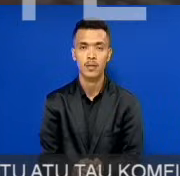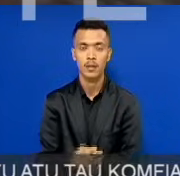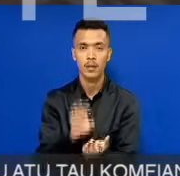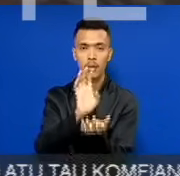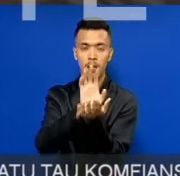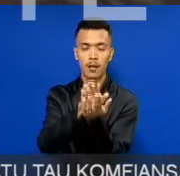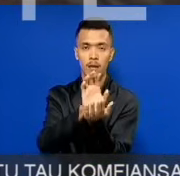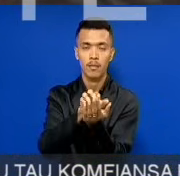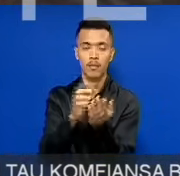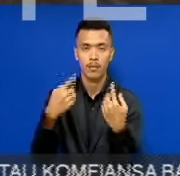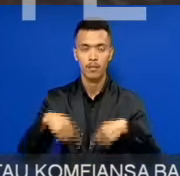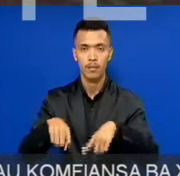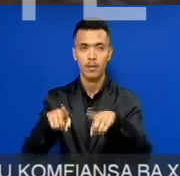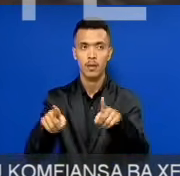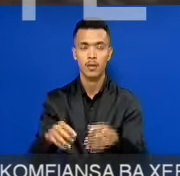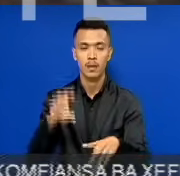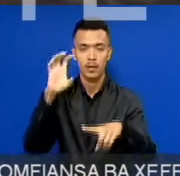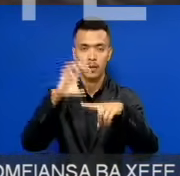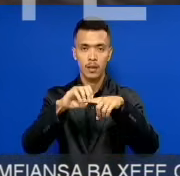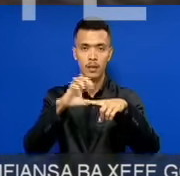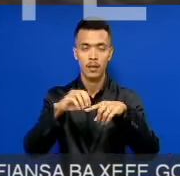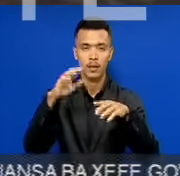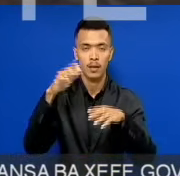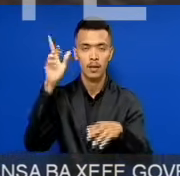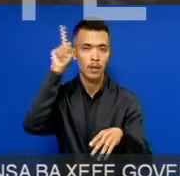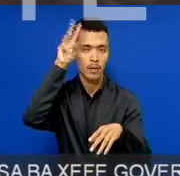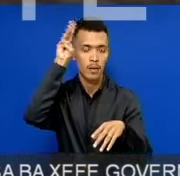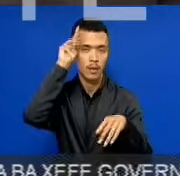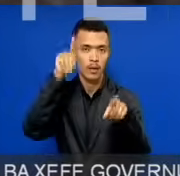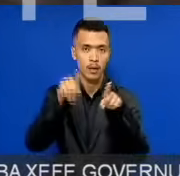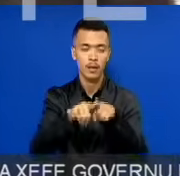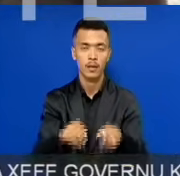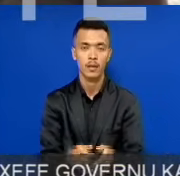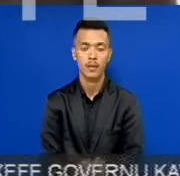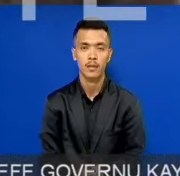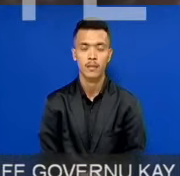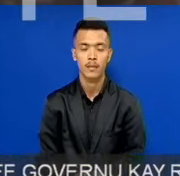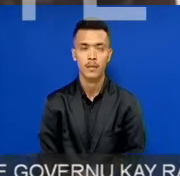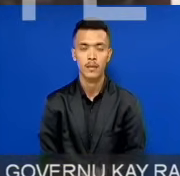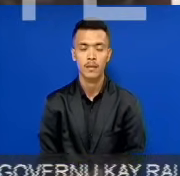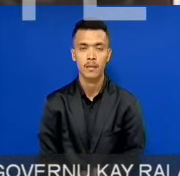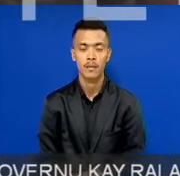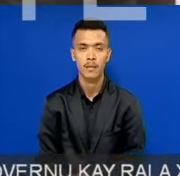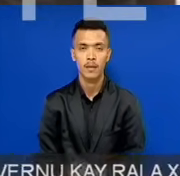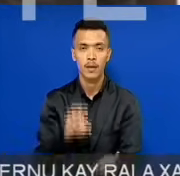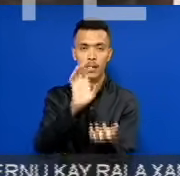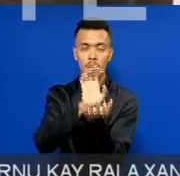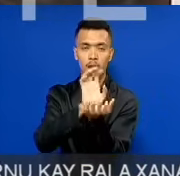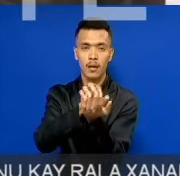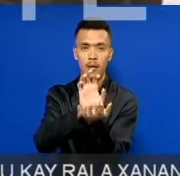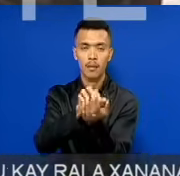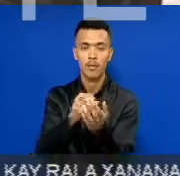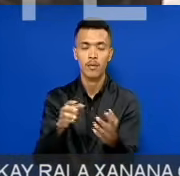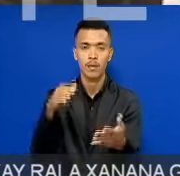amna rua toba amna rua neba tata tia hau naling dia pois nya tun luku antau nya sa amai ne abo tesia